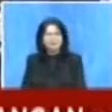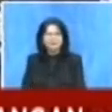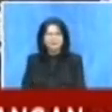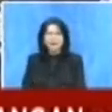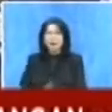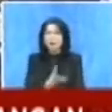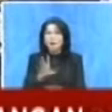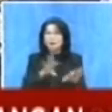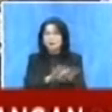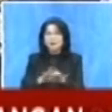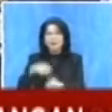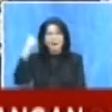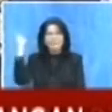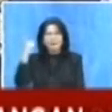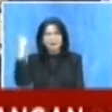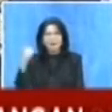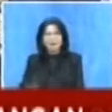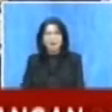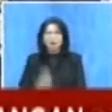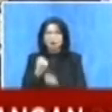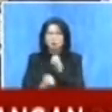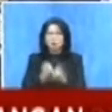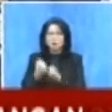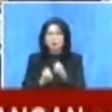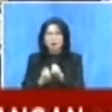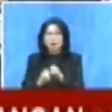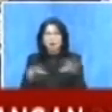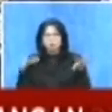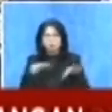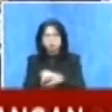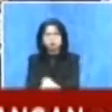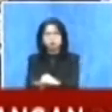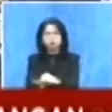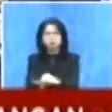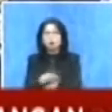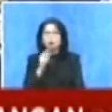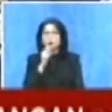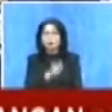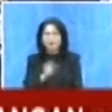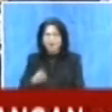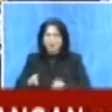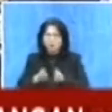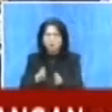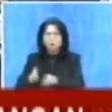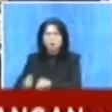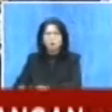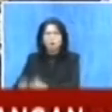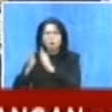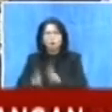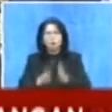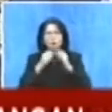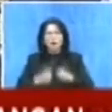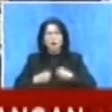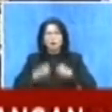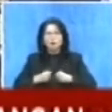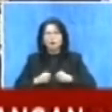kerjasama pemerintah dan badan usaha yang lebih terintegrasi dalam pembiayaan infrastruktur, penguatan peran